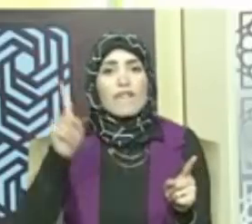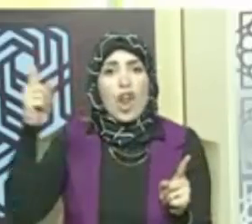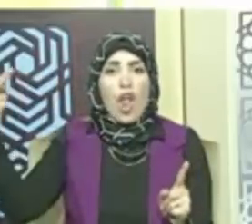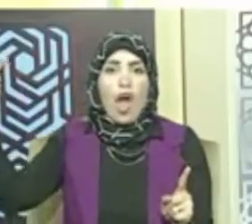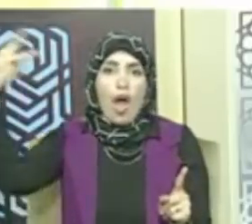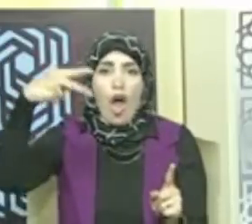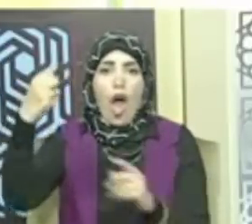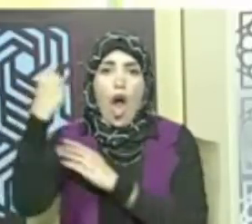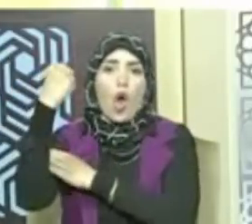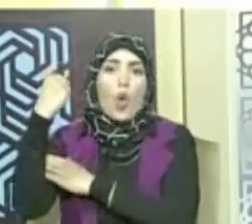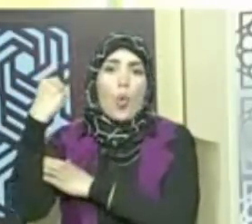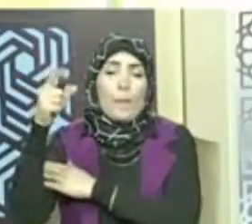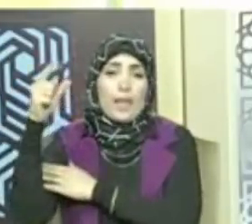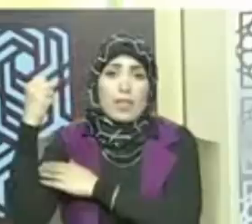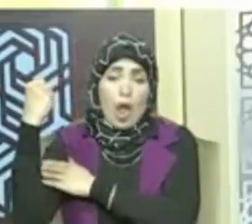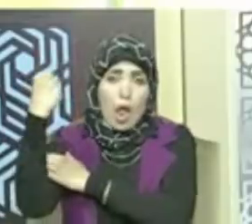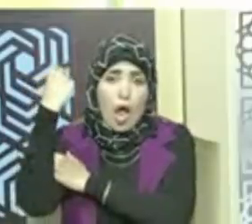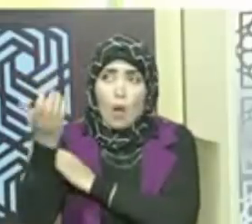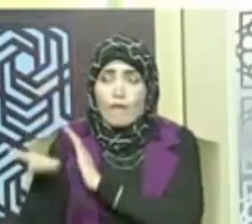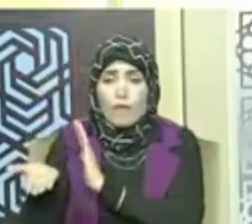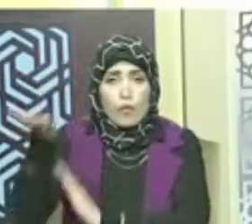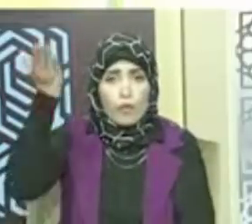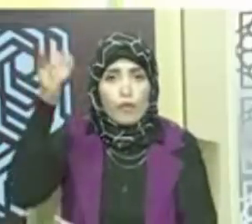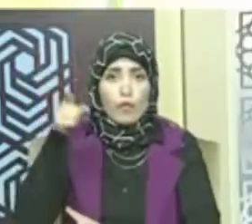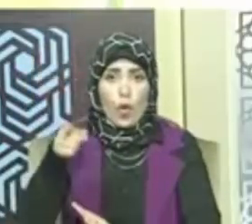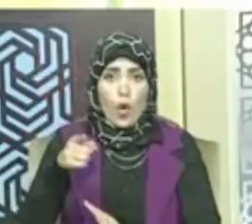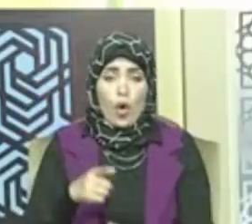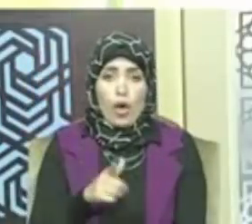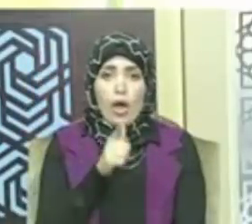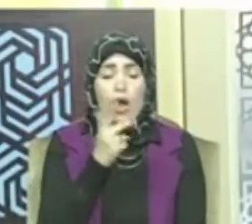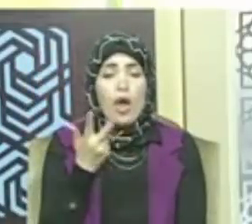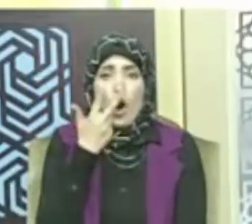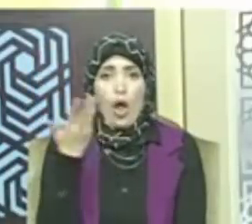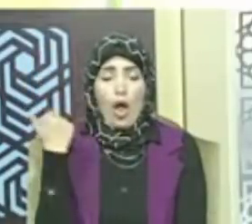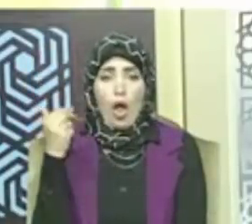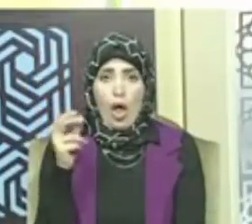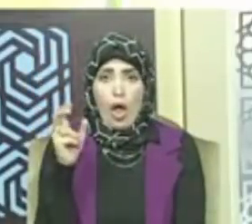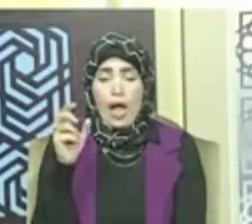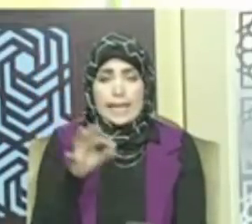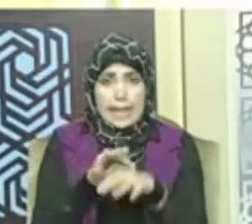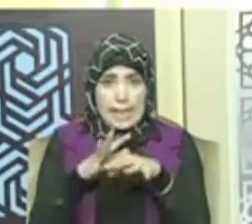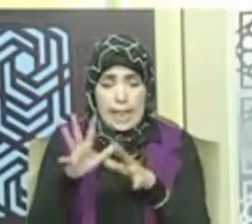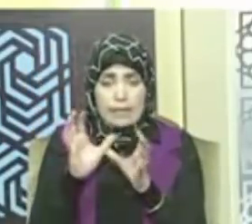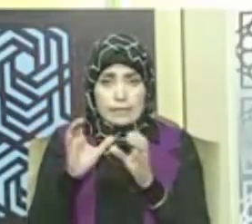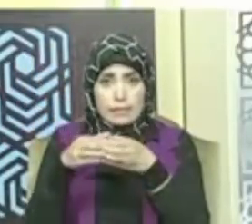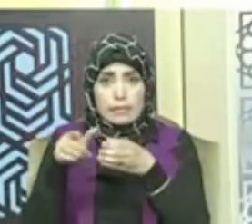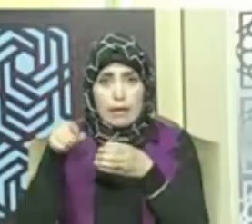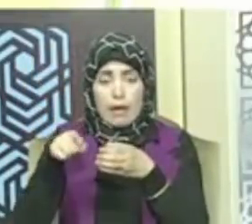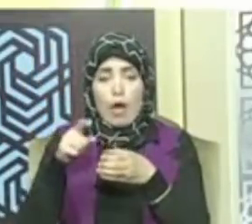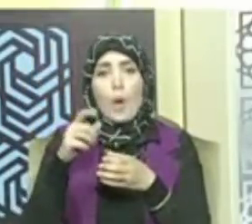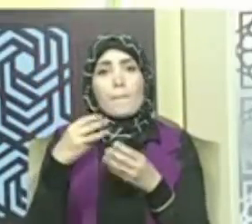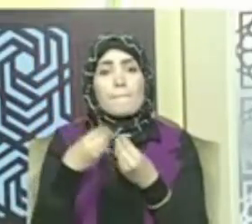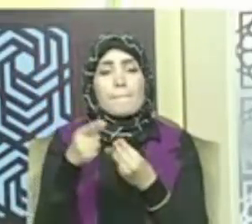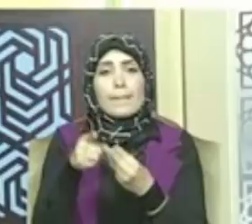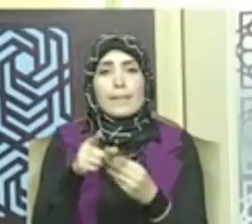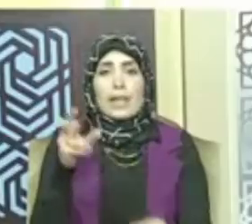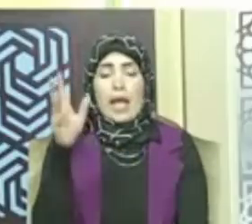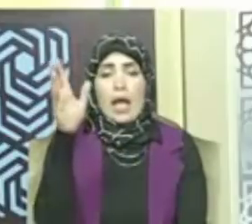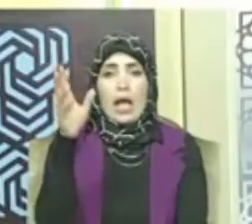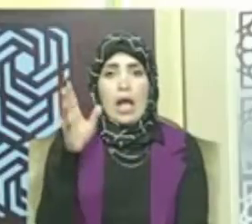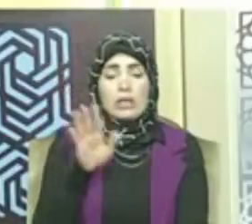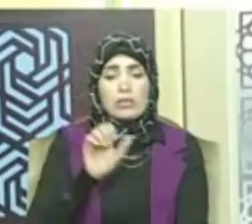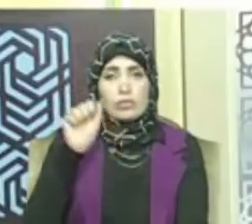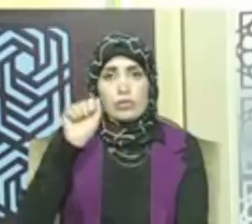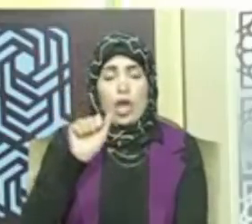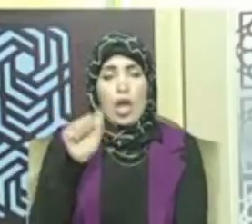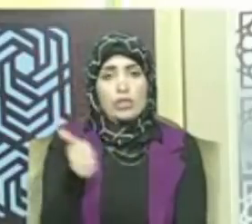وطوله وقوته؟ قم سيدنا صالح ثمود لما تآمروا عليه